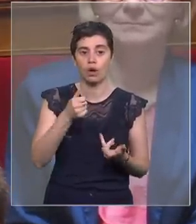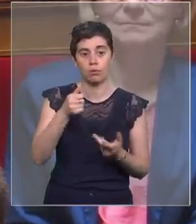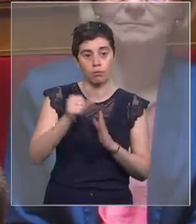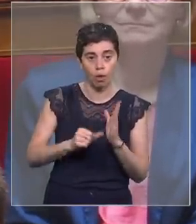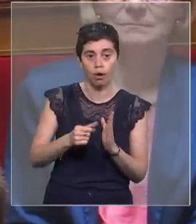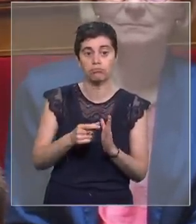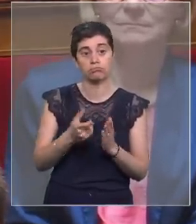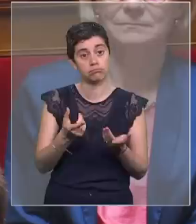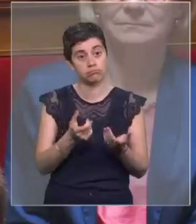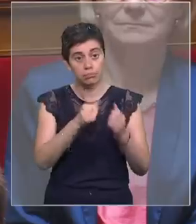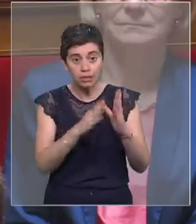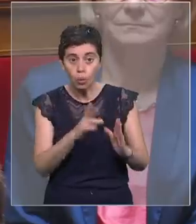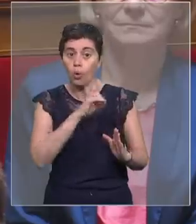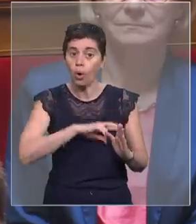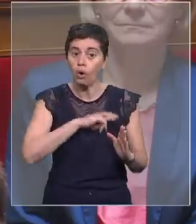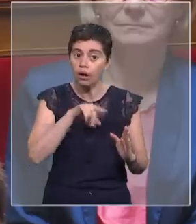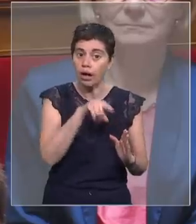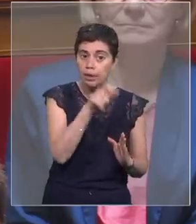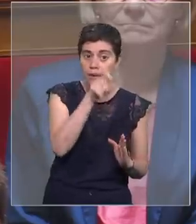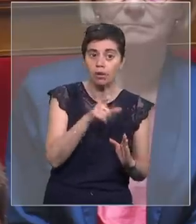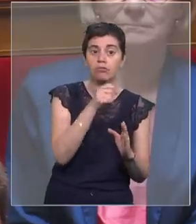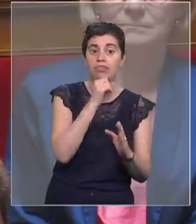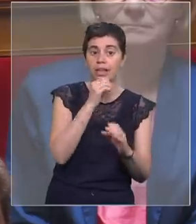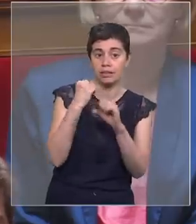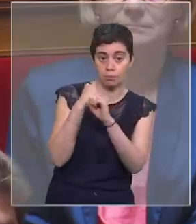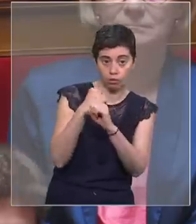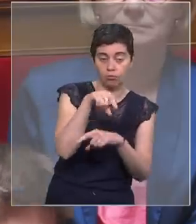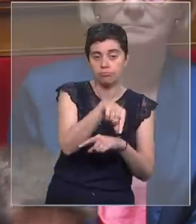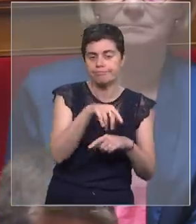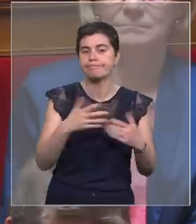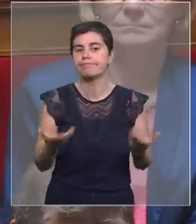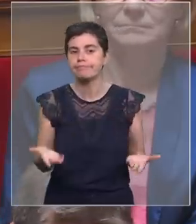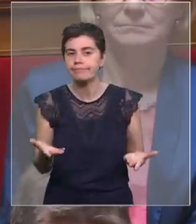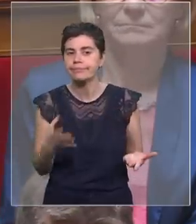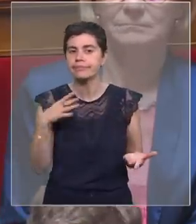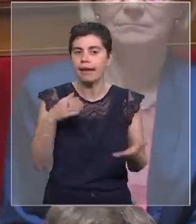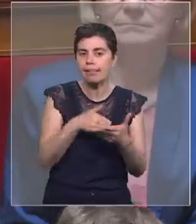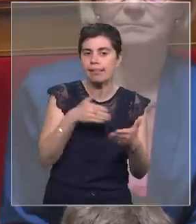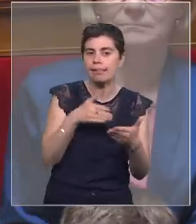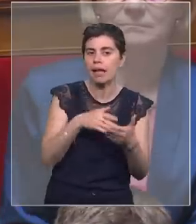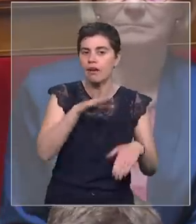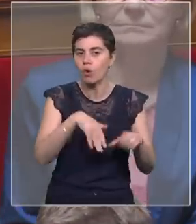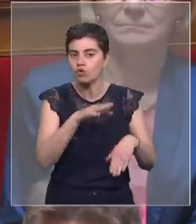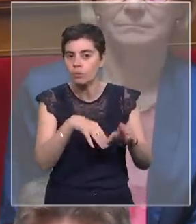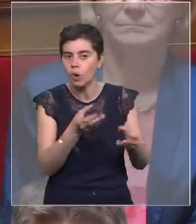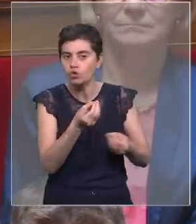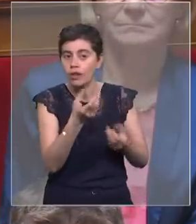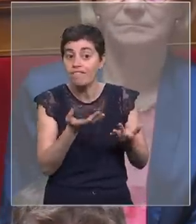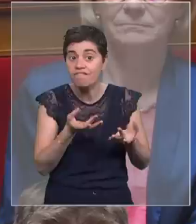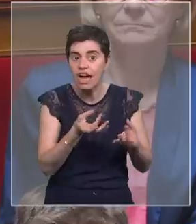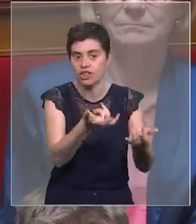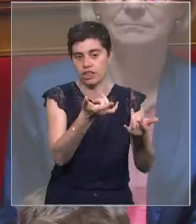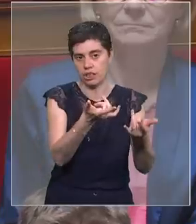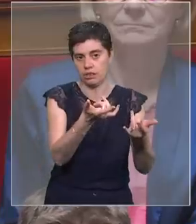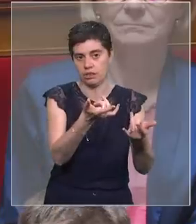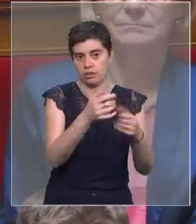les établissements qui accueillent nos aînés, les personnes âgées dépendantes, sont confrontés à des difficultés de fonctionnement qui les fragilisent et font